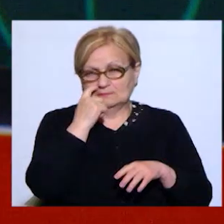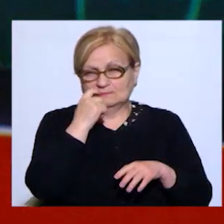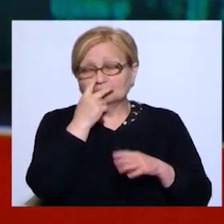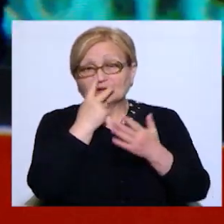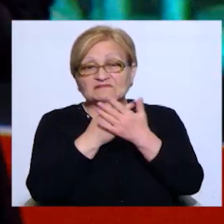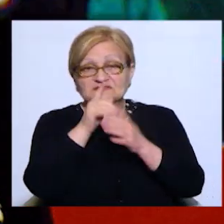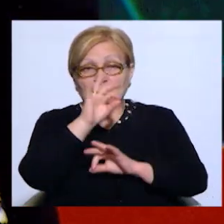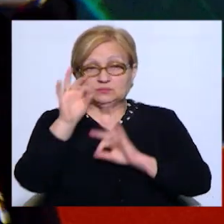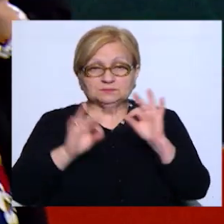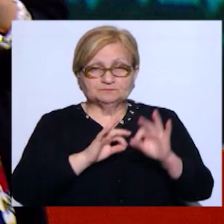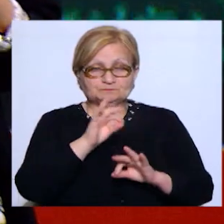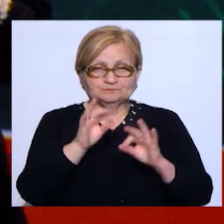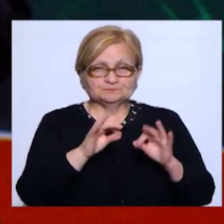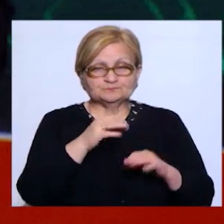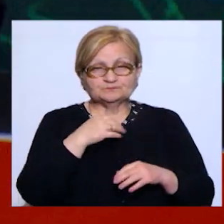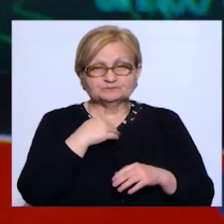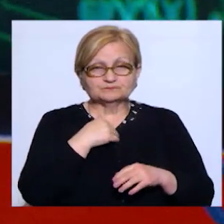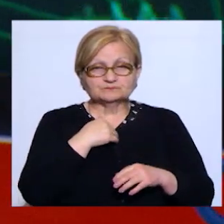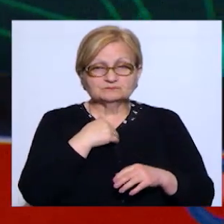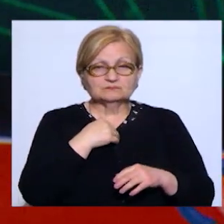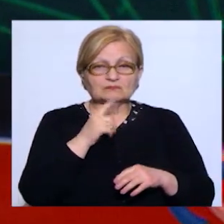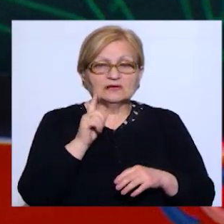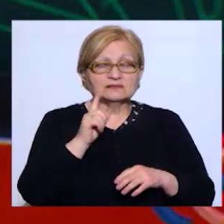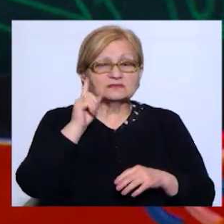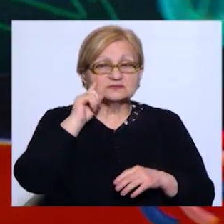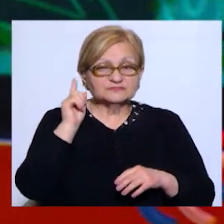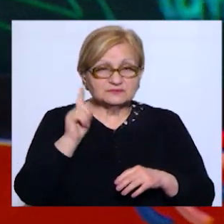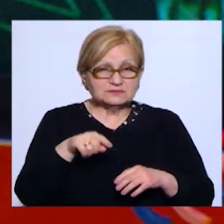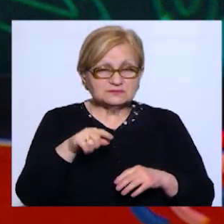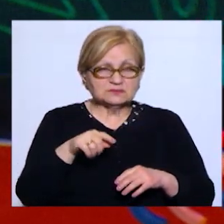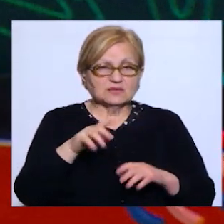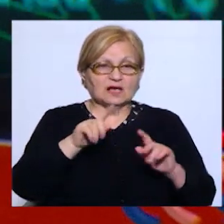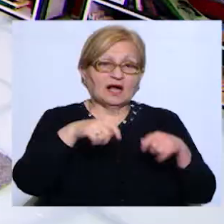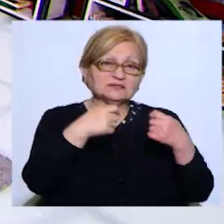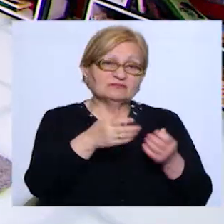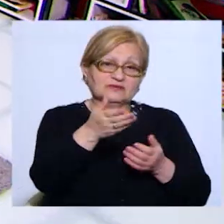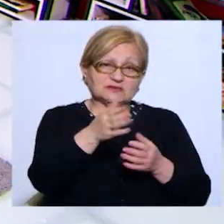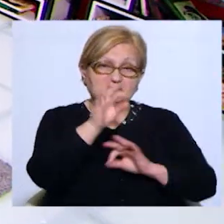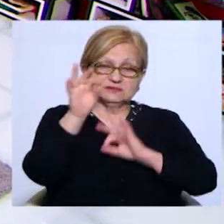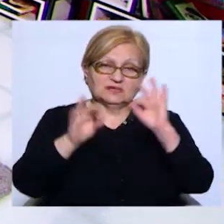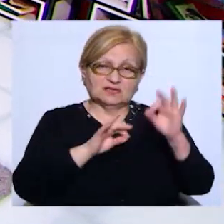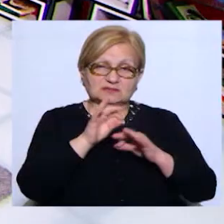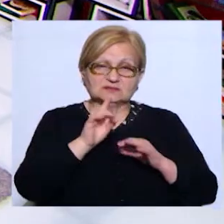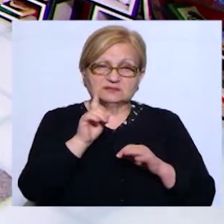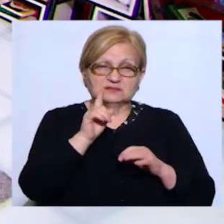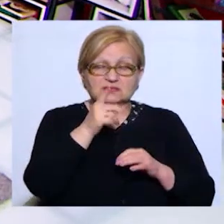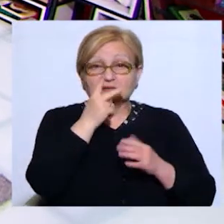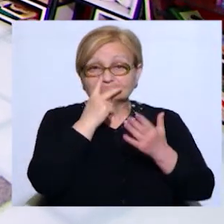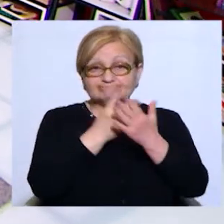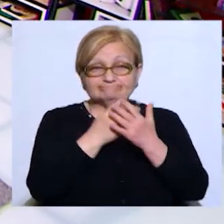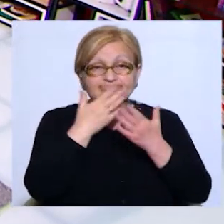ანუ ჯერ დავადგინე, ანუ რა ცოდნაც მაქვს, გადავიტანე ნახაზე, იმიტომ რომ ნახაზი ყოველთვის